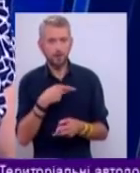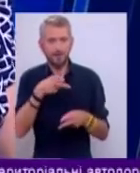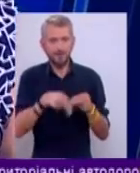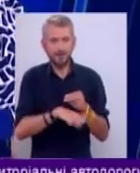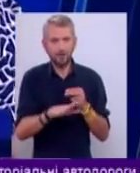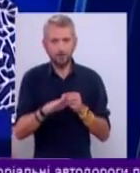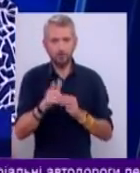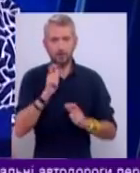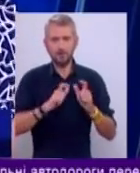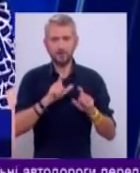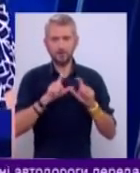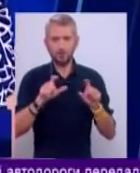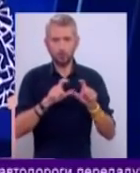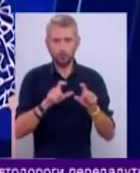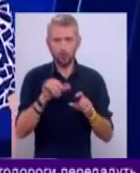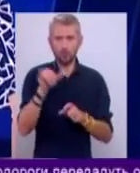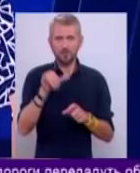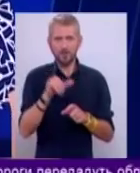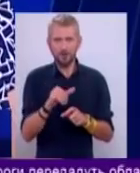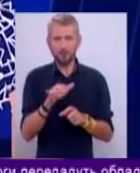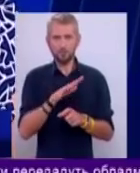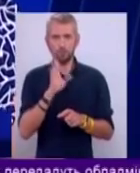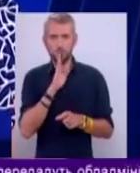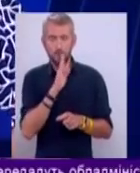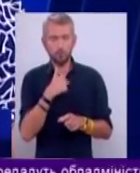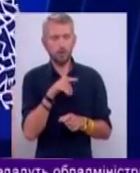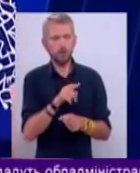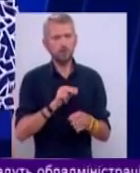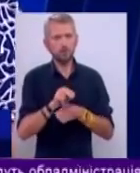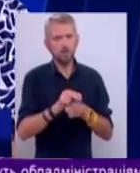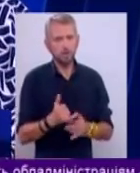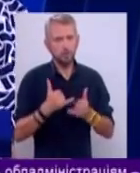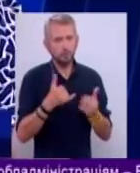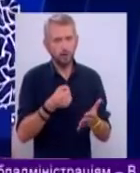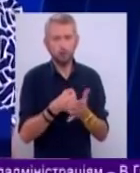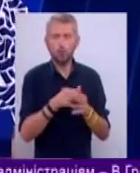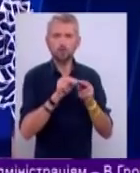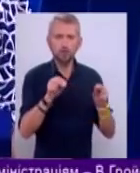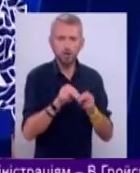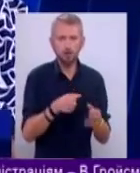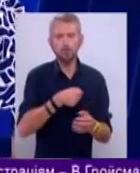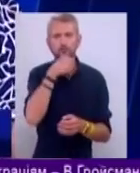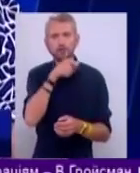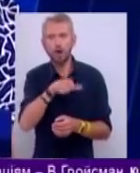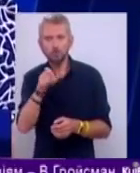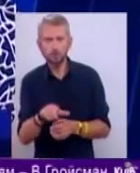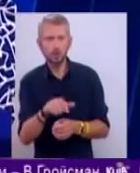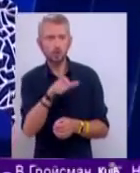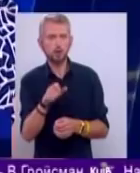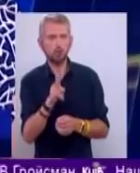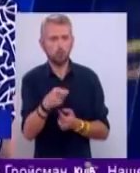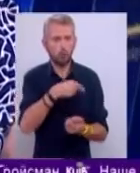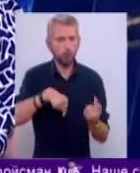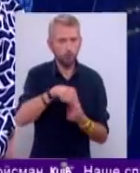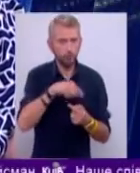закінчила інститут материнства, все ж таки я вчила її повазі до вчителів, до старших, до людей, які її